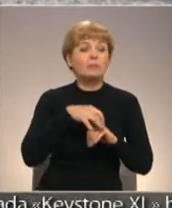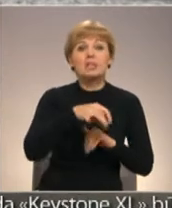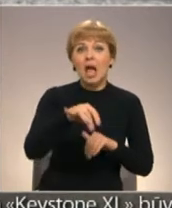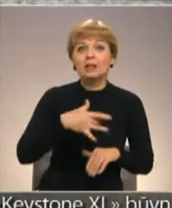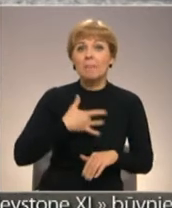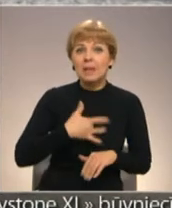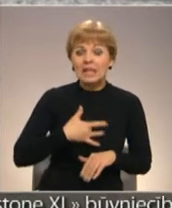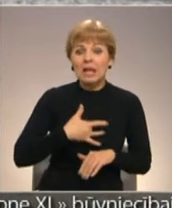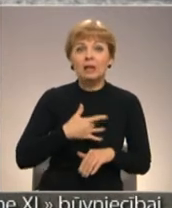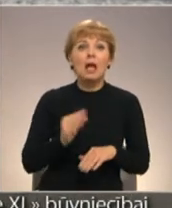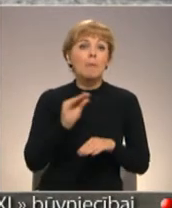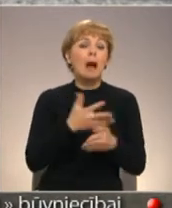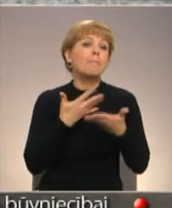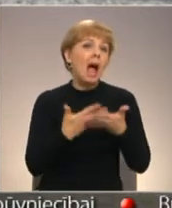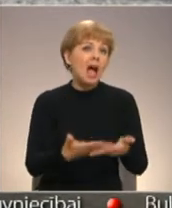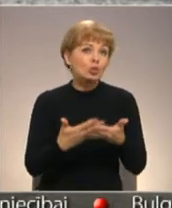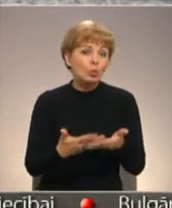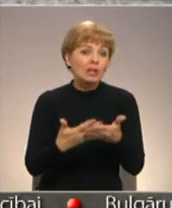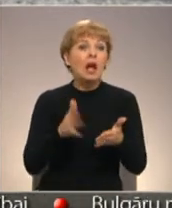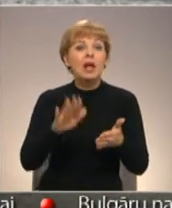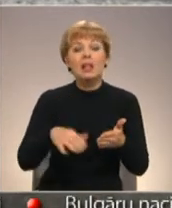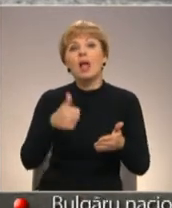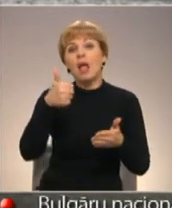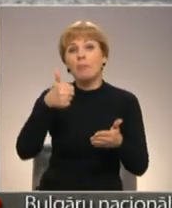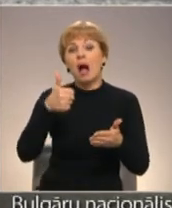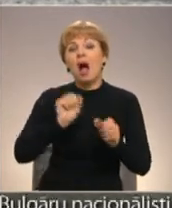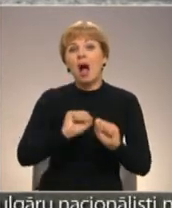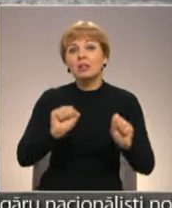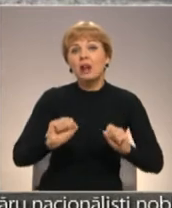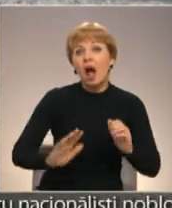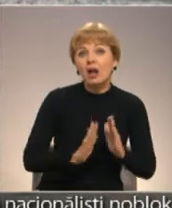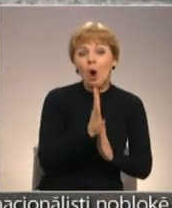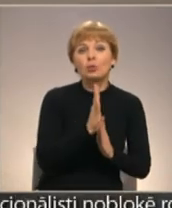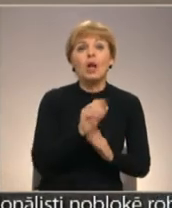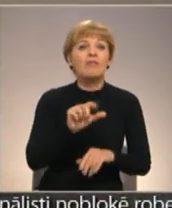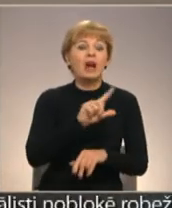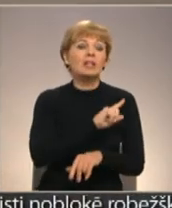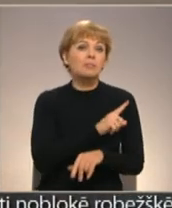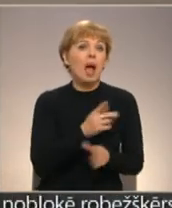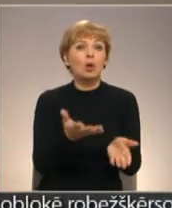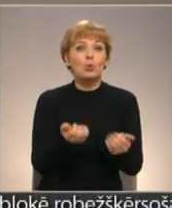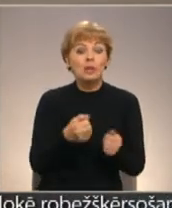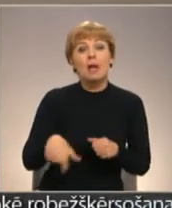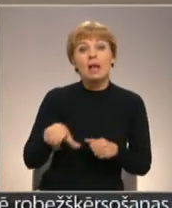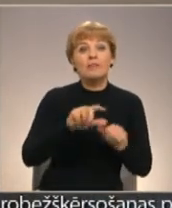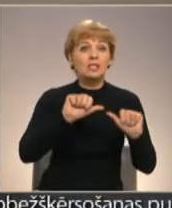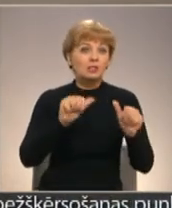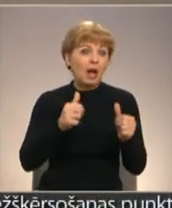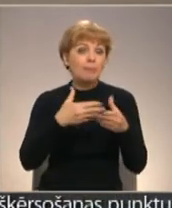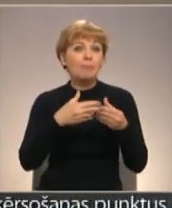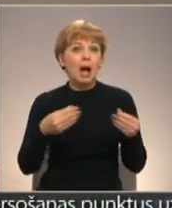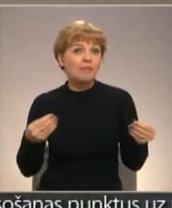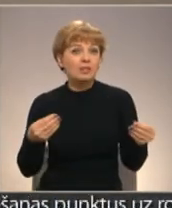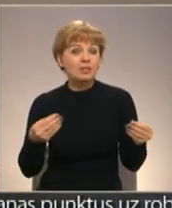idut papildmāslējumu, lai sok ātru katīstītīs, sok ātru kaukt, vairāk spāka uzņem. Viņas variants tad vai nu pavasarī